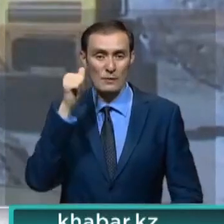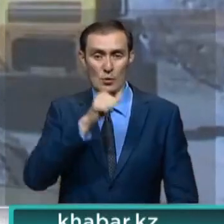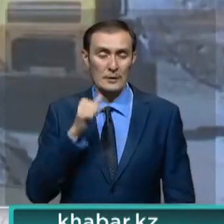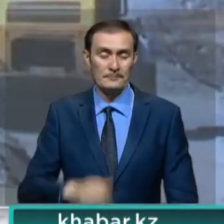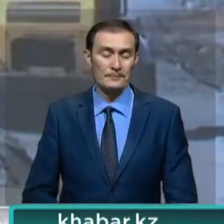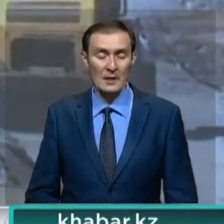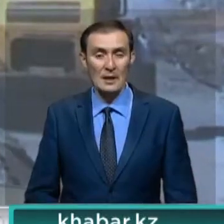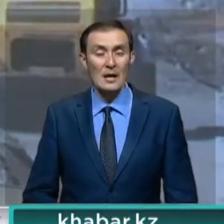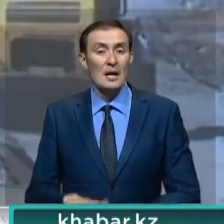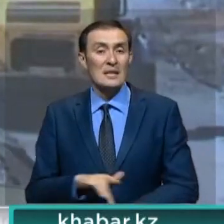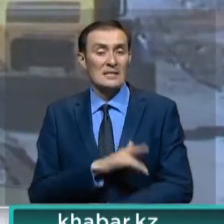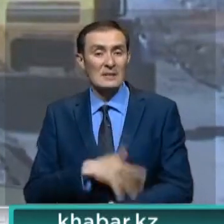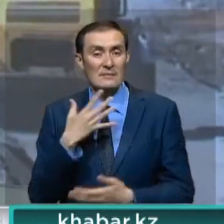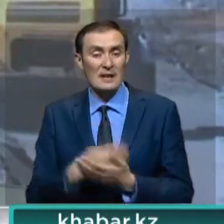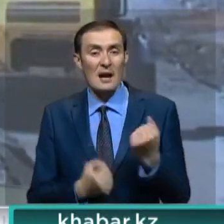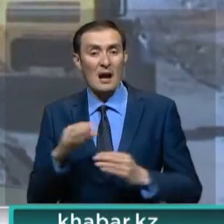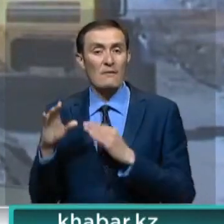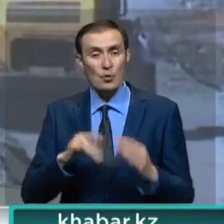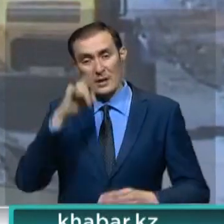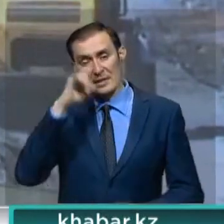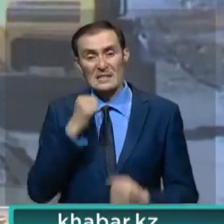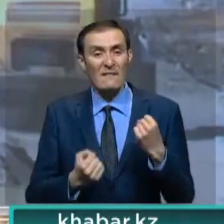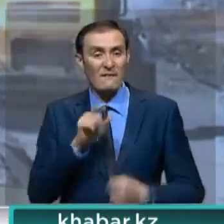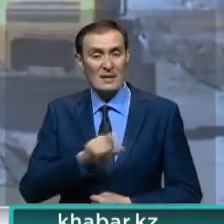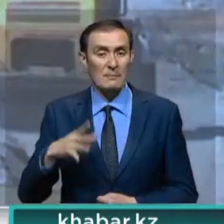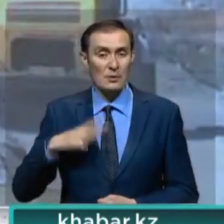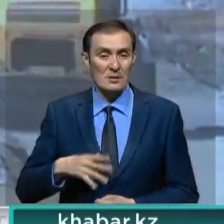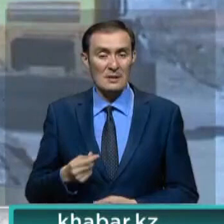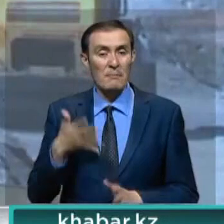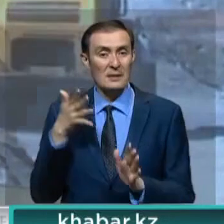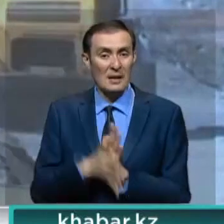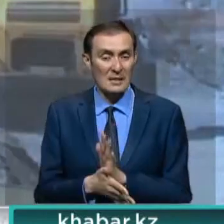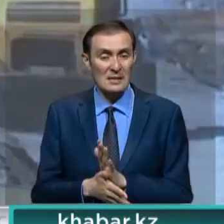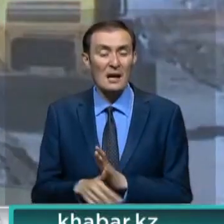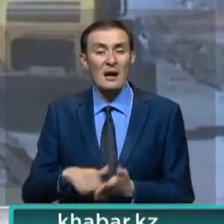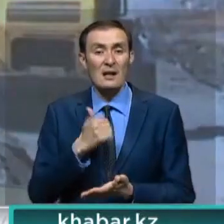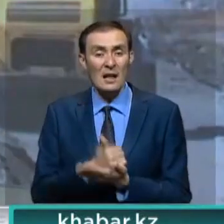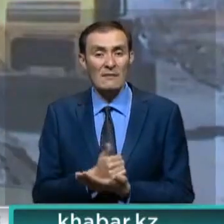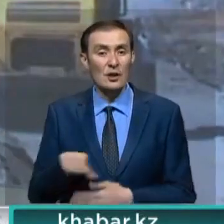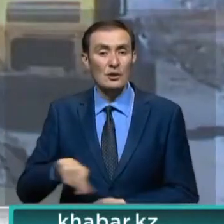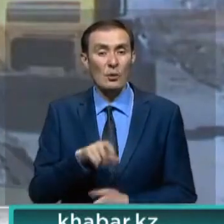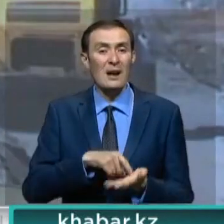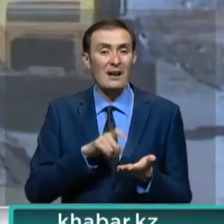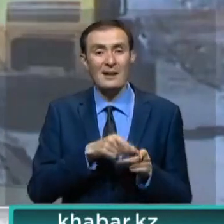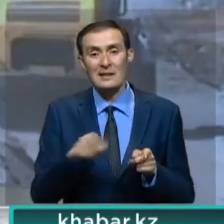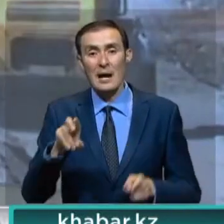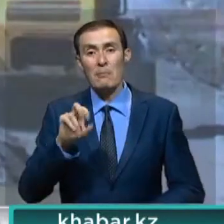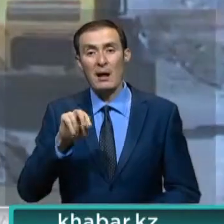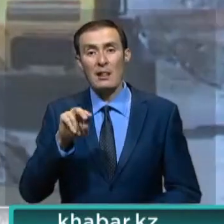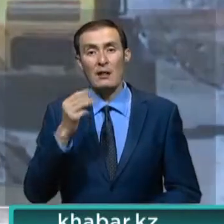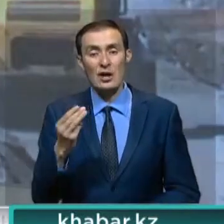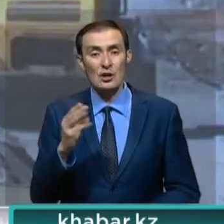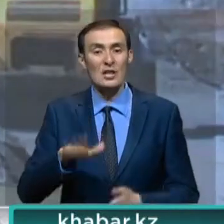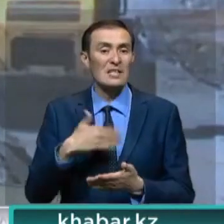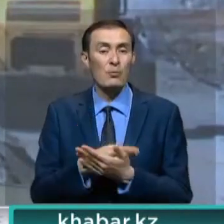Ну вот, похоже на сервис своих авто, казахстанским водителям придется раскошелиться. Одна из главных автодорог Караганда-Балхаш до сих пор